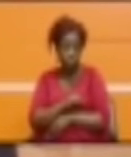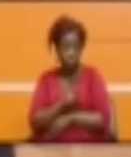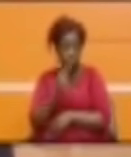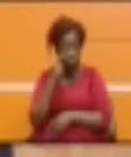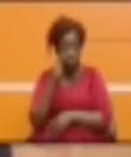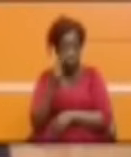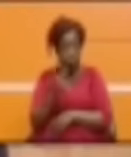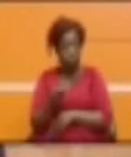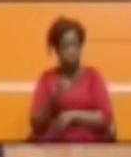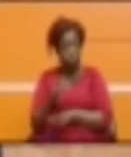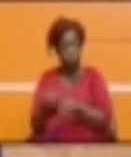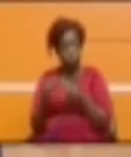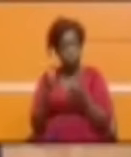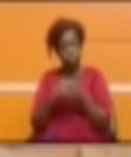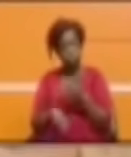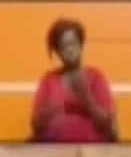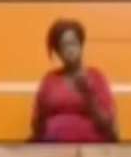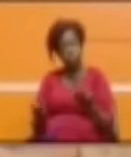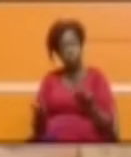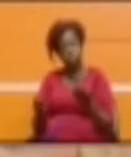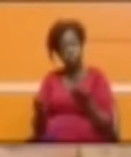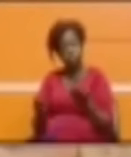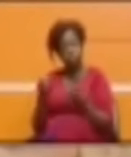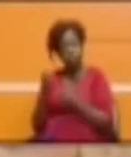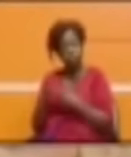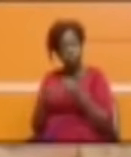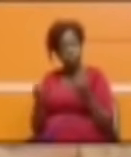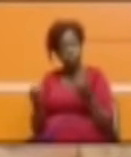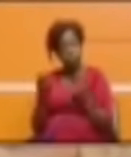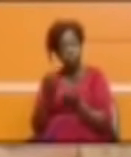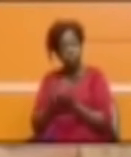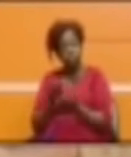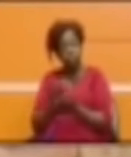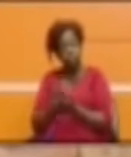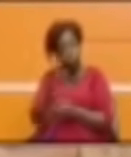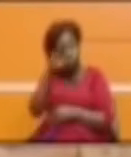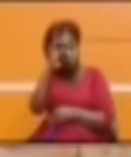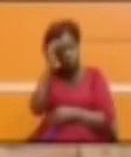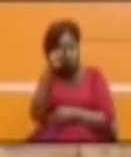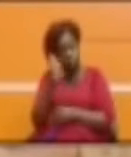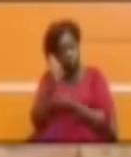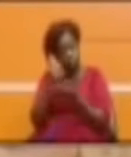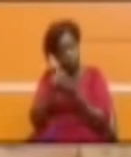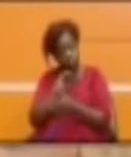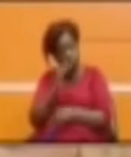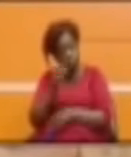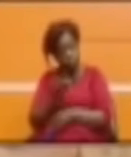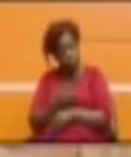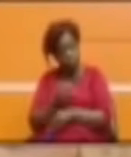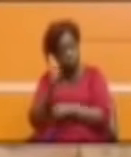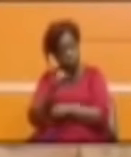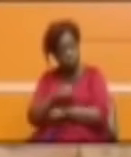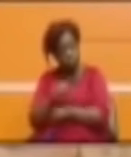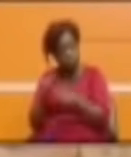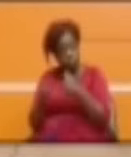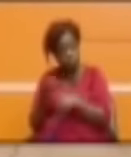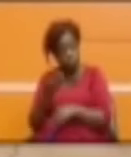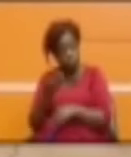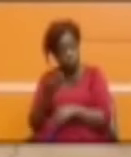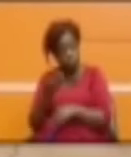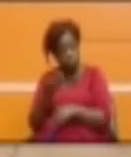okulaba nga tuteekawo ebyo ebitannaba kubeerawo. Naye tusaba ab'ebyenjigiriza mutuyambe, ly'essomero lye tuyina eriri